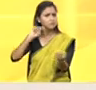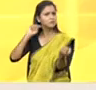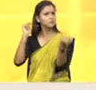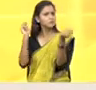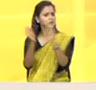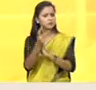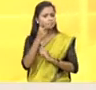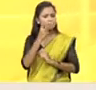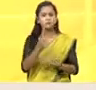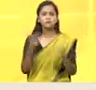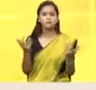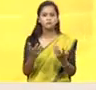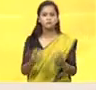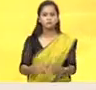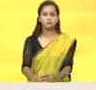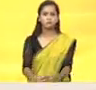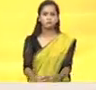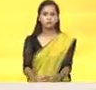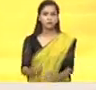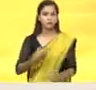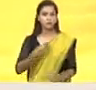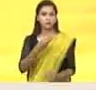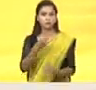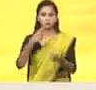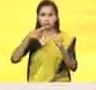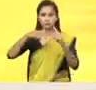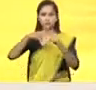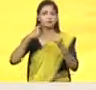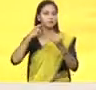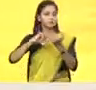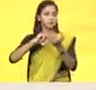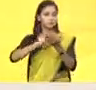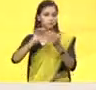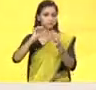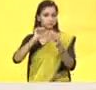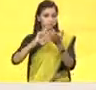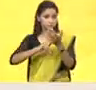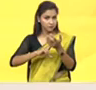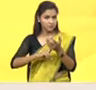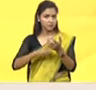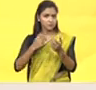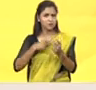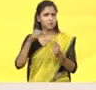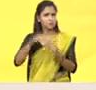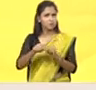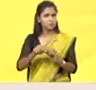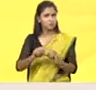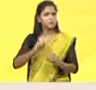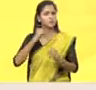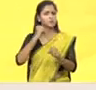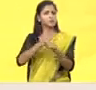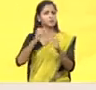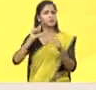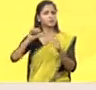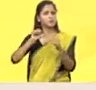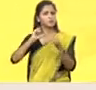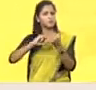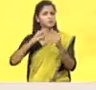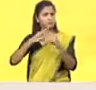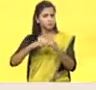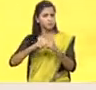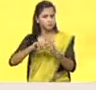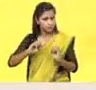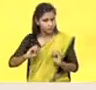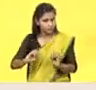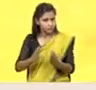हैं? मेरा नाम किशन है। हमने ये गैलेक्साई शुरू होने के बाद से ही हमने इन स्पेस